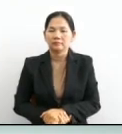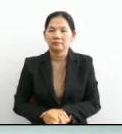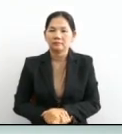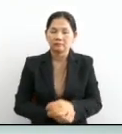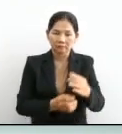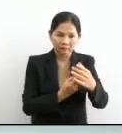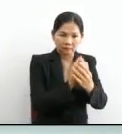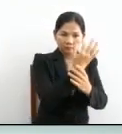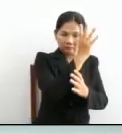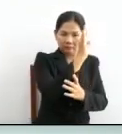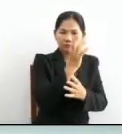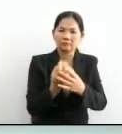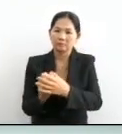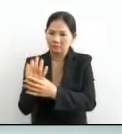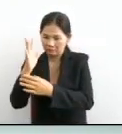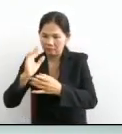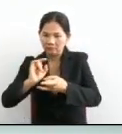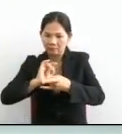ដំឡូងមី